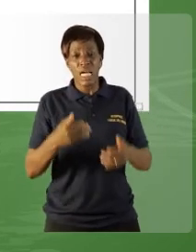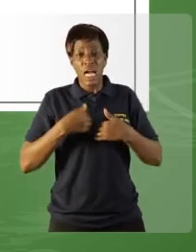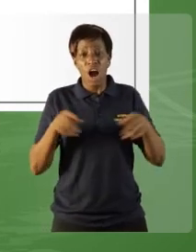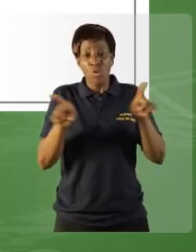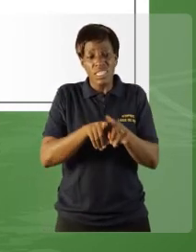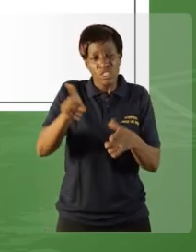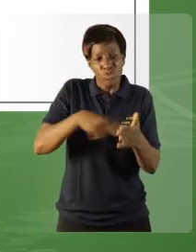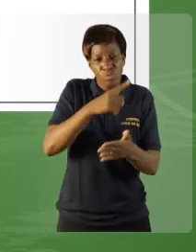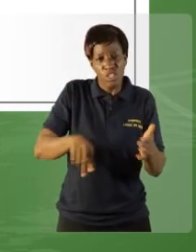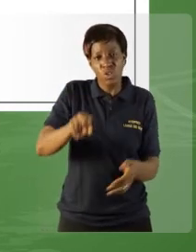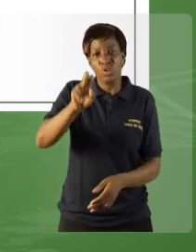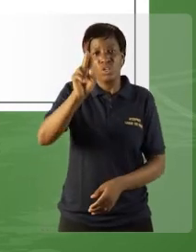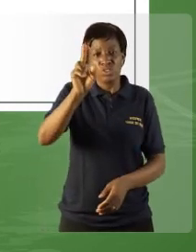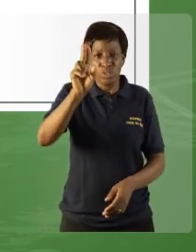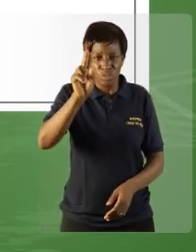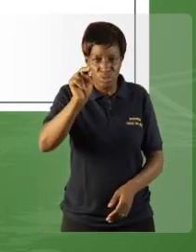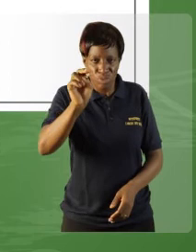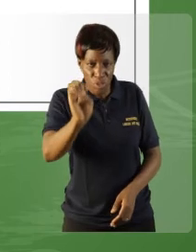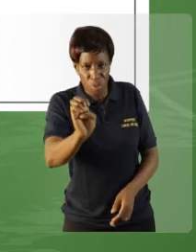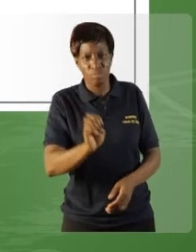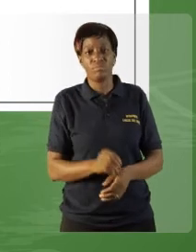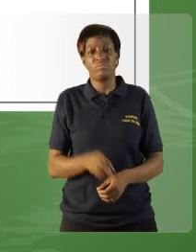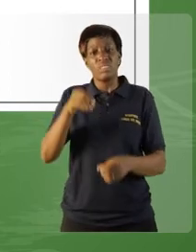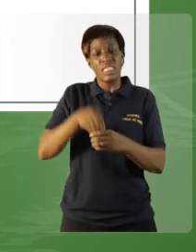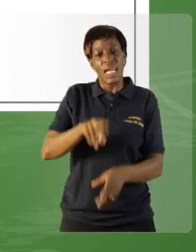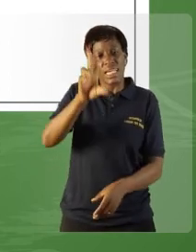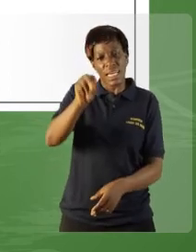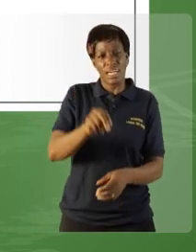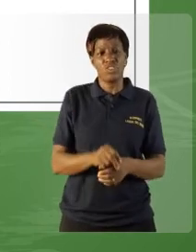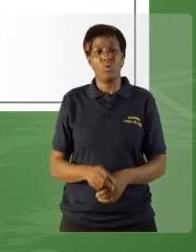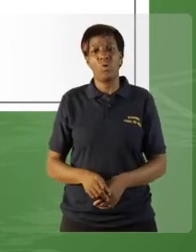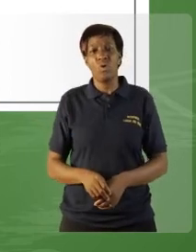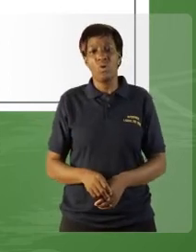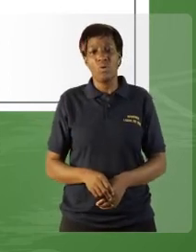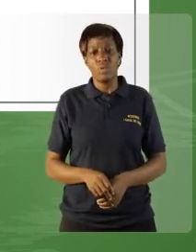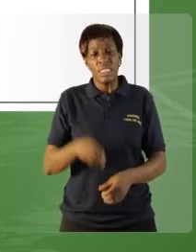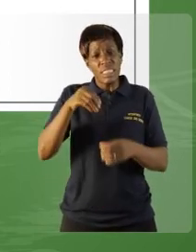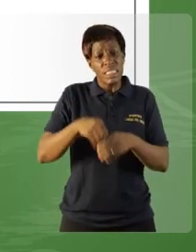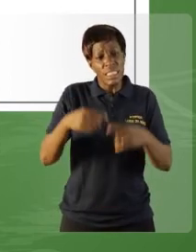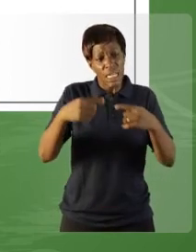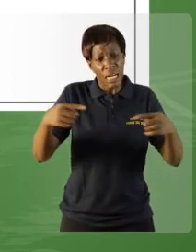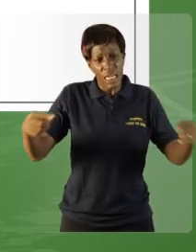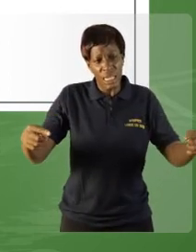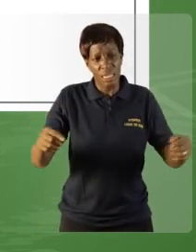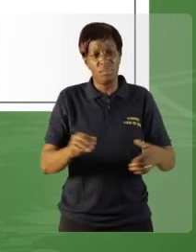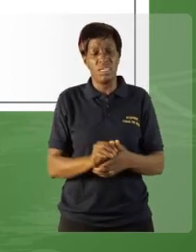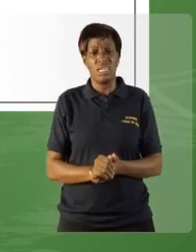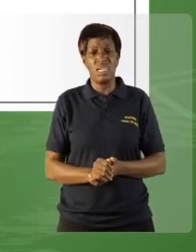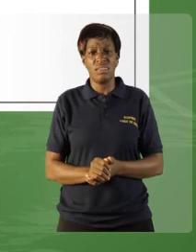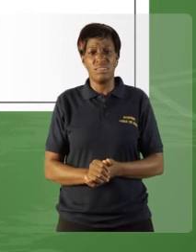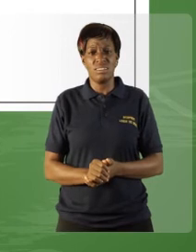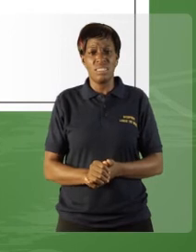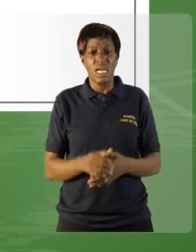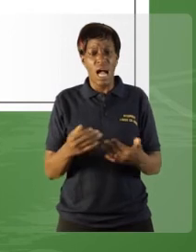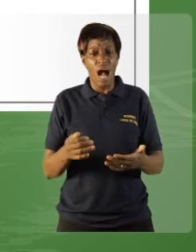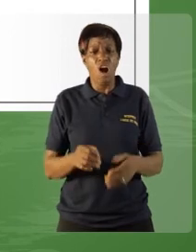négation. Au niveau de la grammaire, le registre familier est enfin caractérisé par l'emploi de «